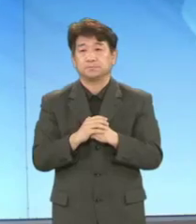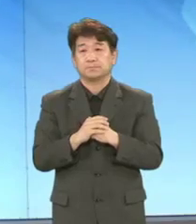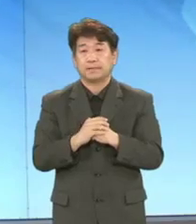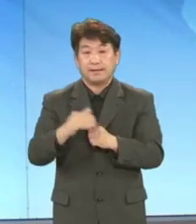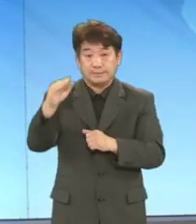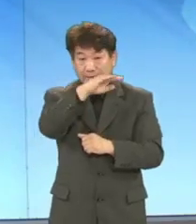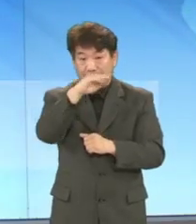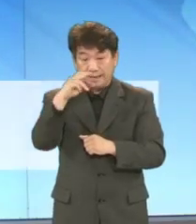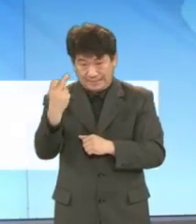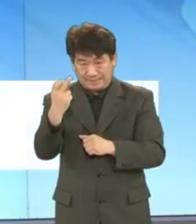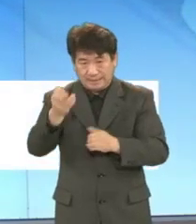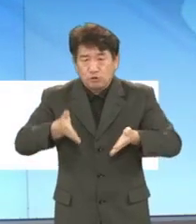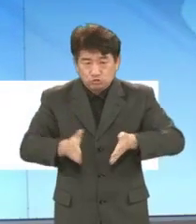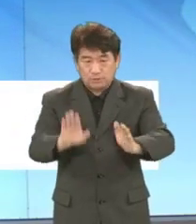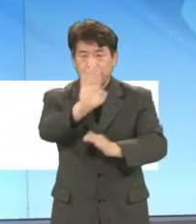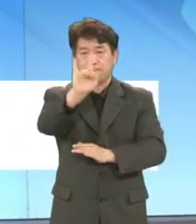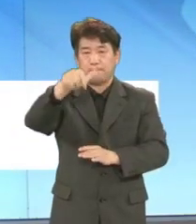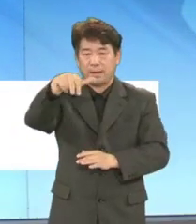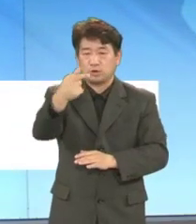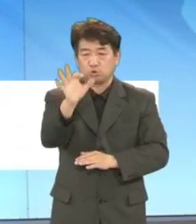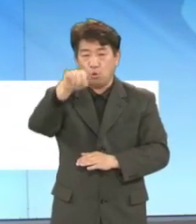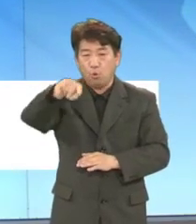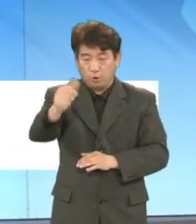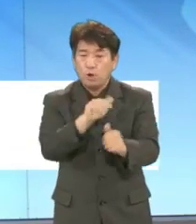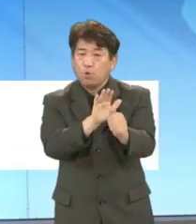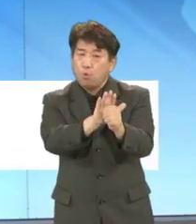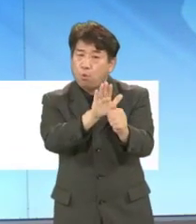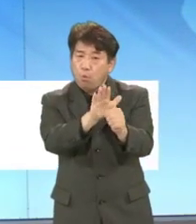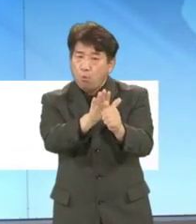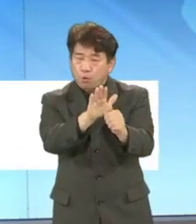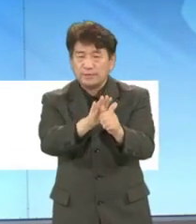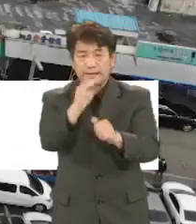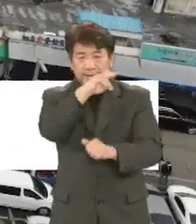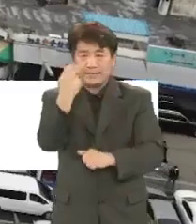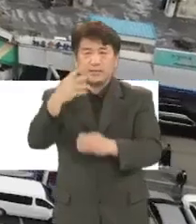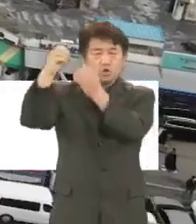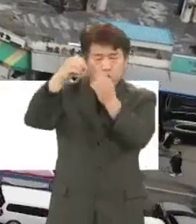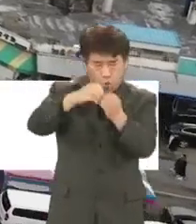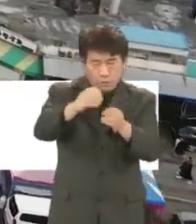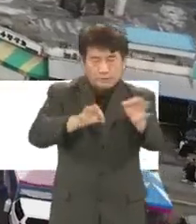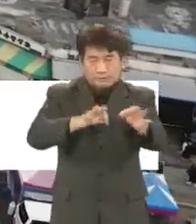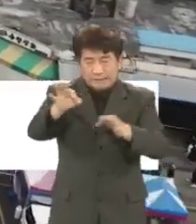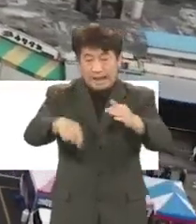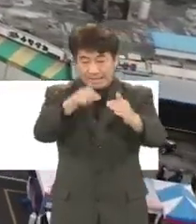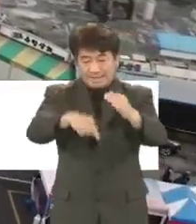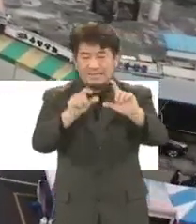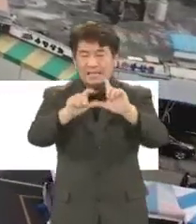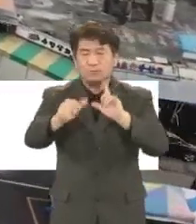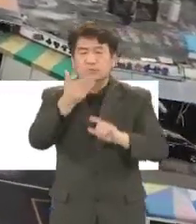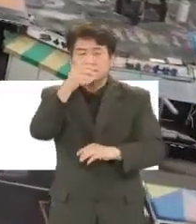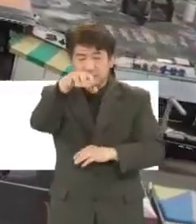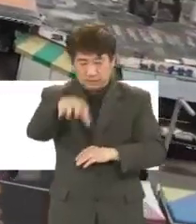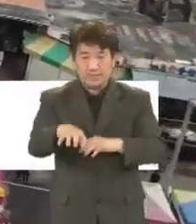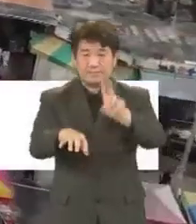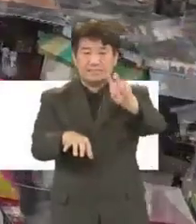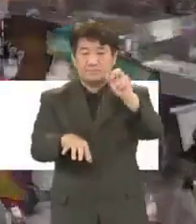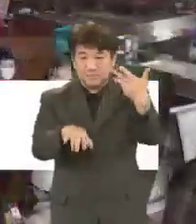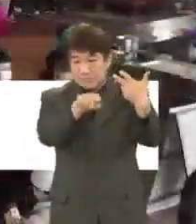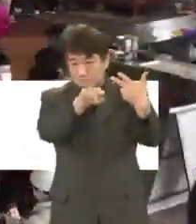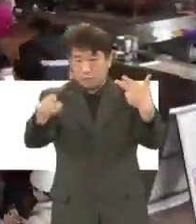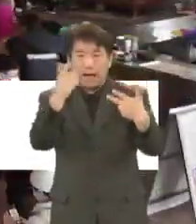예산 출신 사업가 백종원씨의 손을 거쳐 유명세를 타고 있는 예산 전통시장 내 일부 음식점이 오는 27일부터